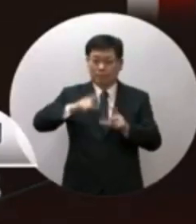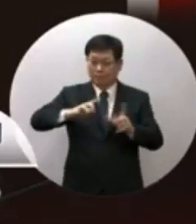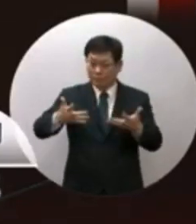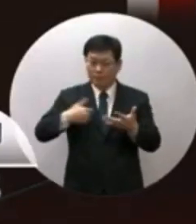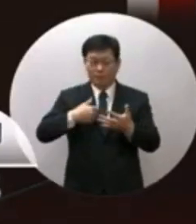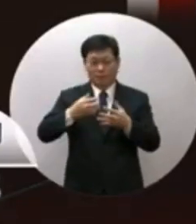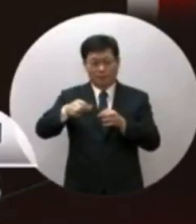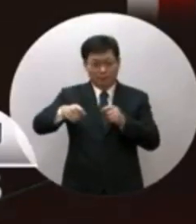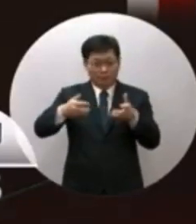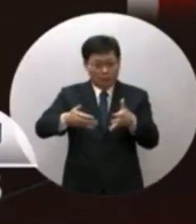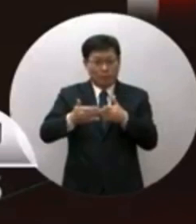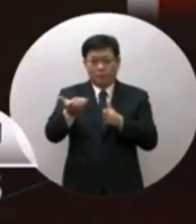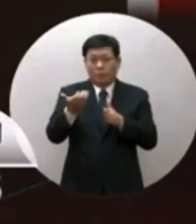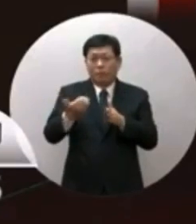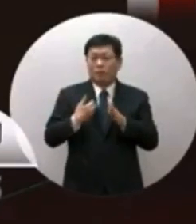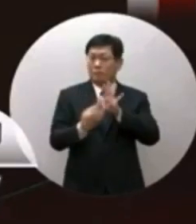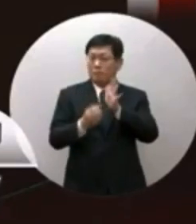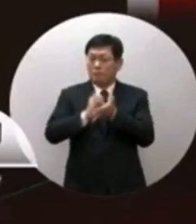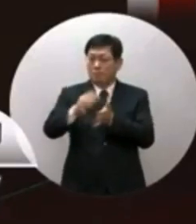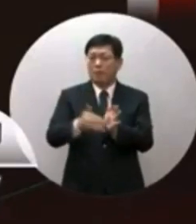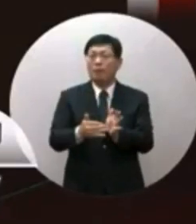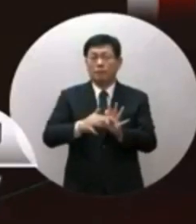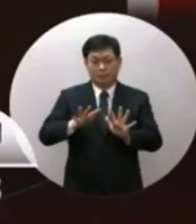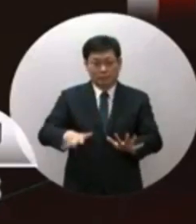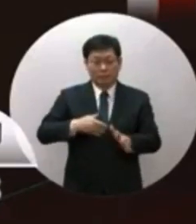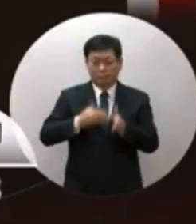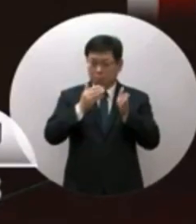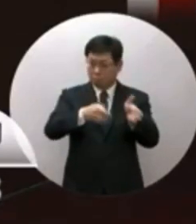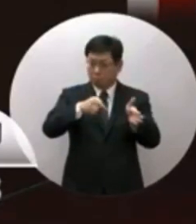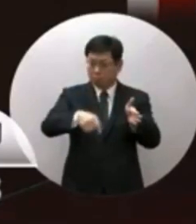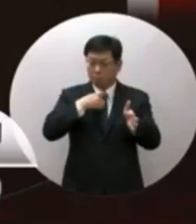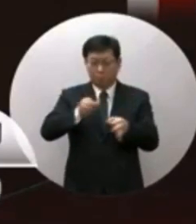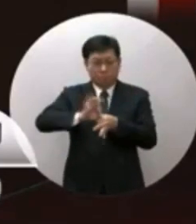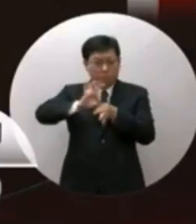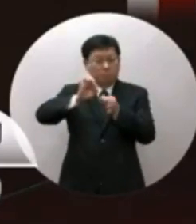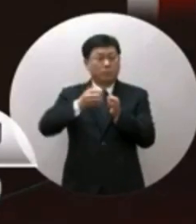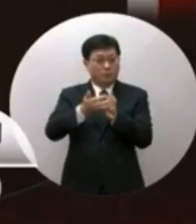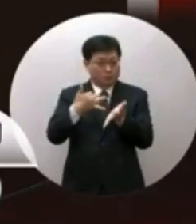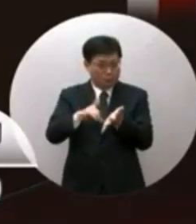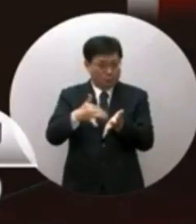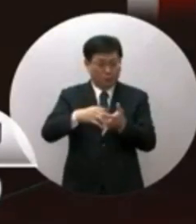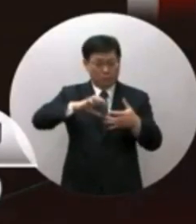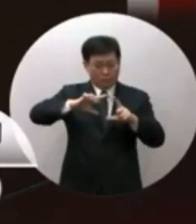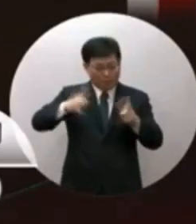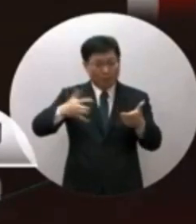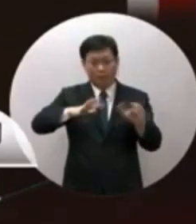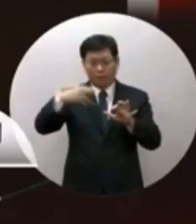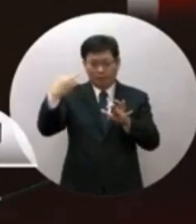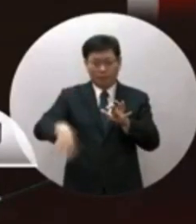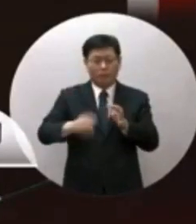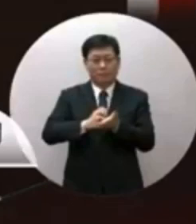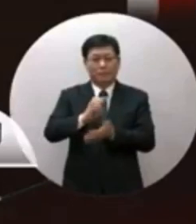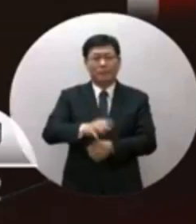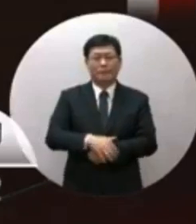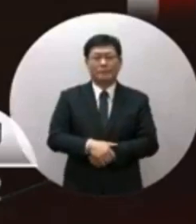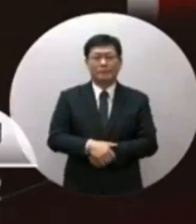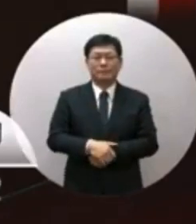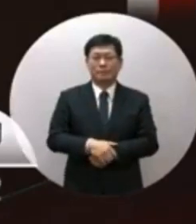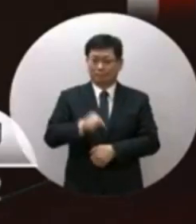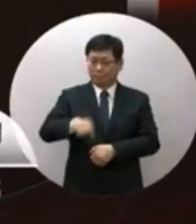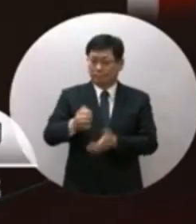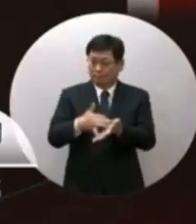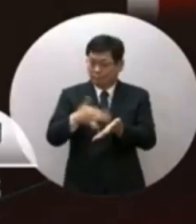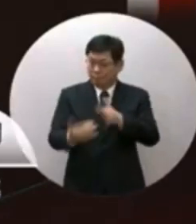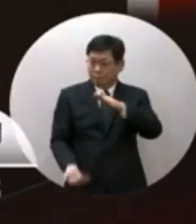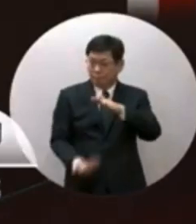划重点，苏院长已经做了说明。现在仅就追加预算的内容概要做进一步提出报告。本经